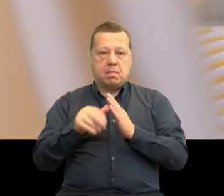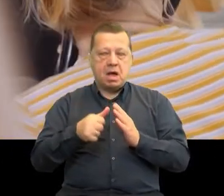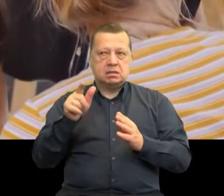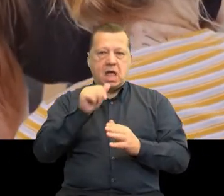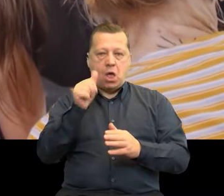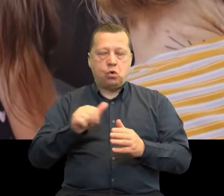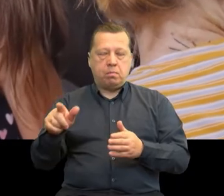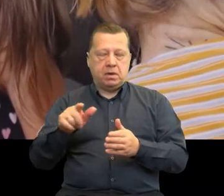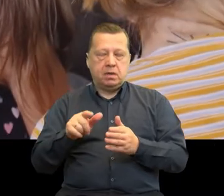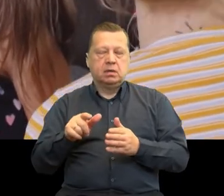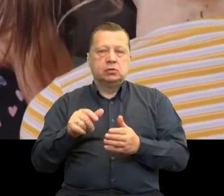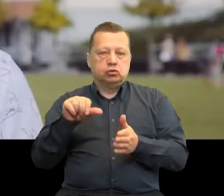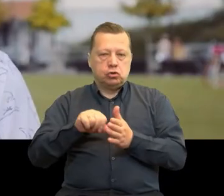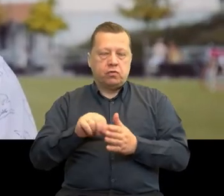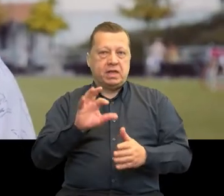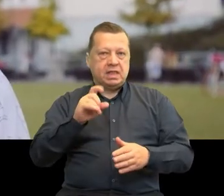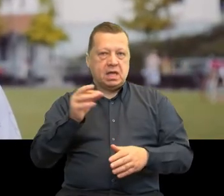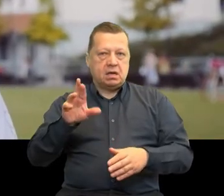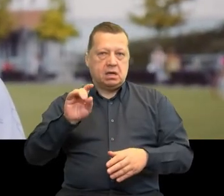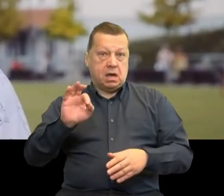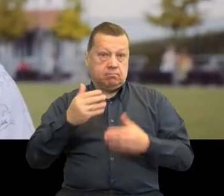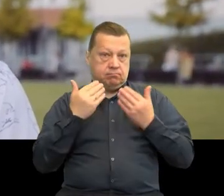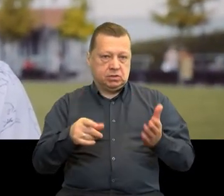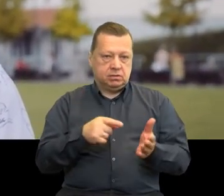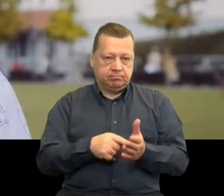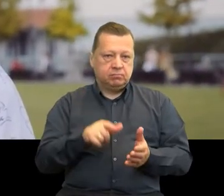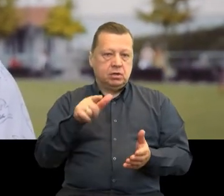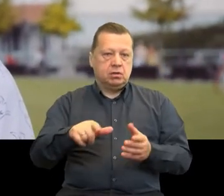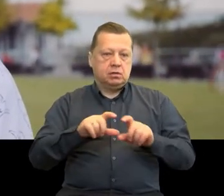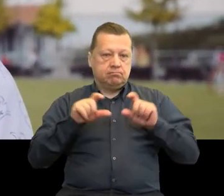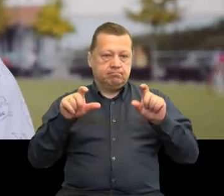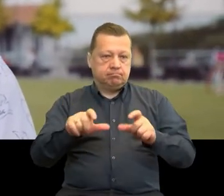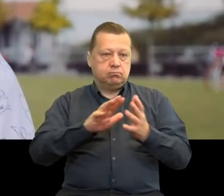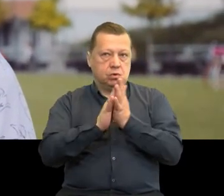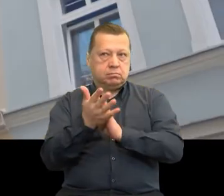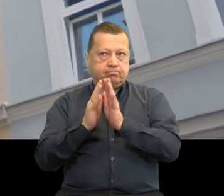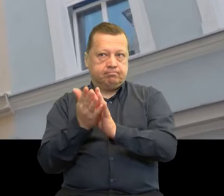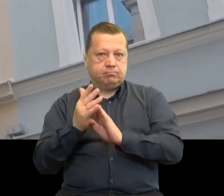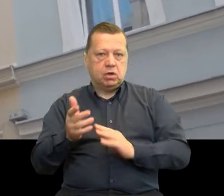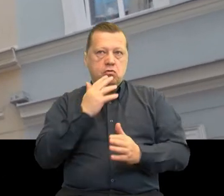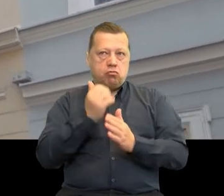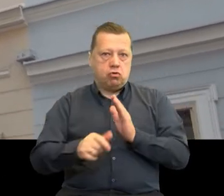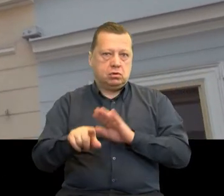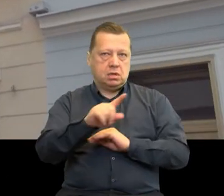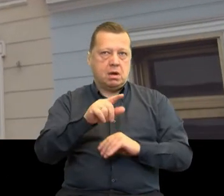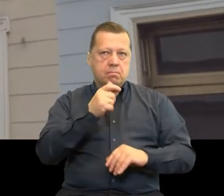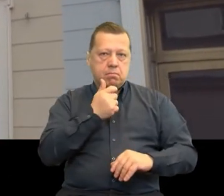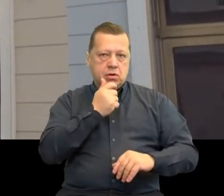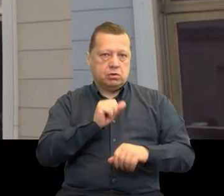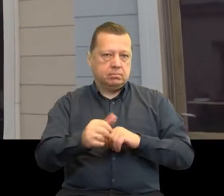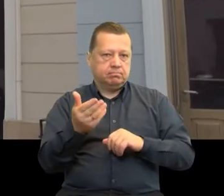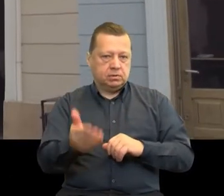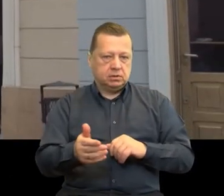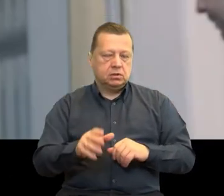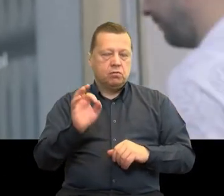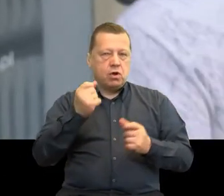projektu z programu Interreg. Rewitalizacja obiektu przy ulicy Jezuickiej przynosi wiele korzyści mieszkańcom Bydgoszczy. Pozwala na realizację